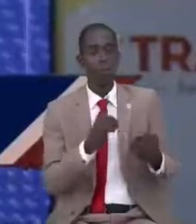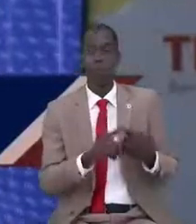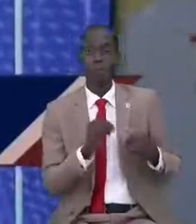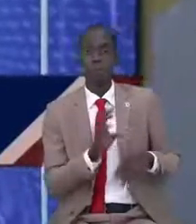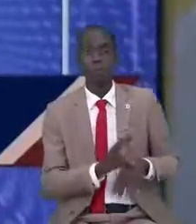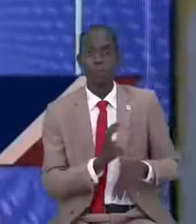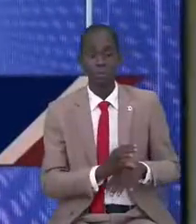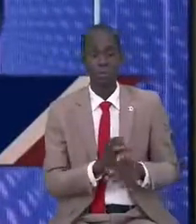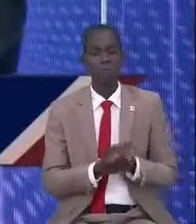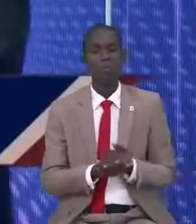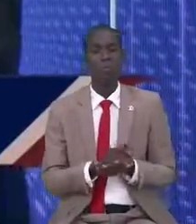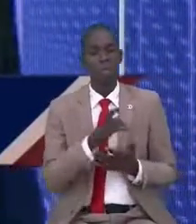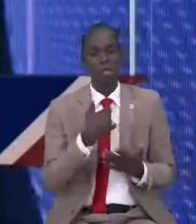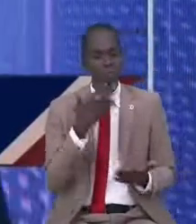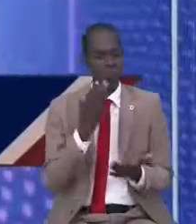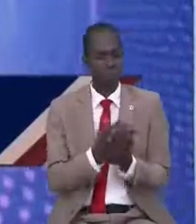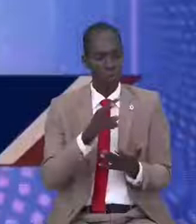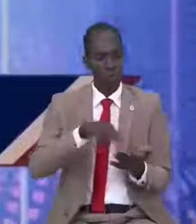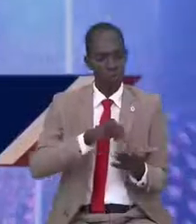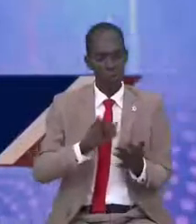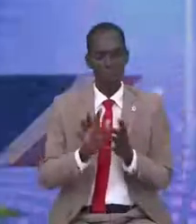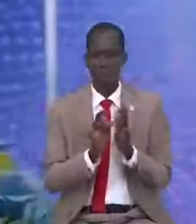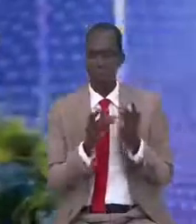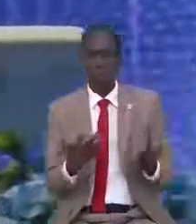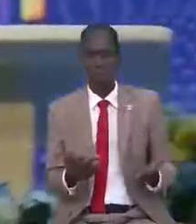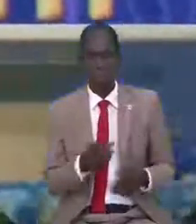l'église. Il cesse de lire sa Bible.